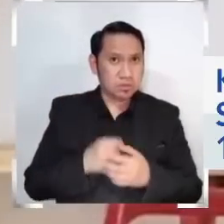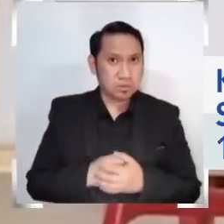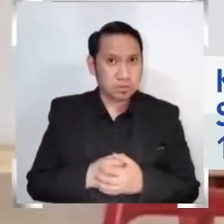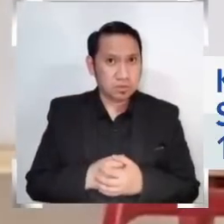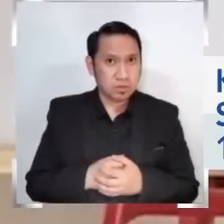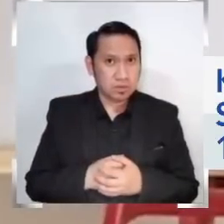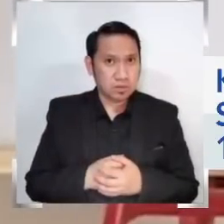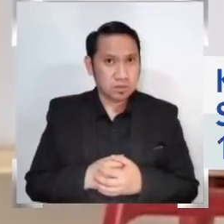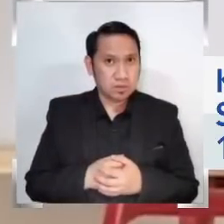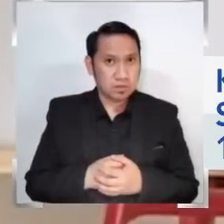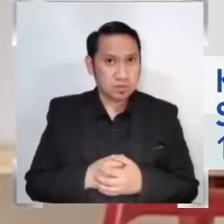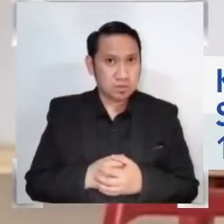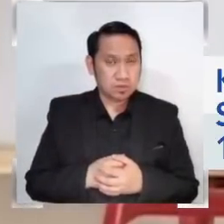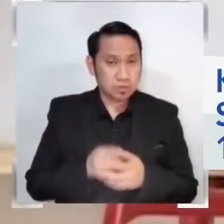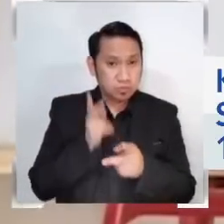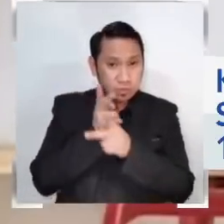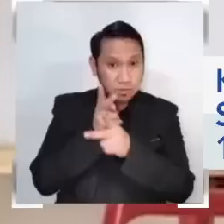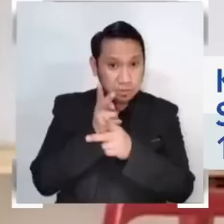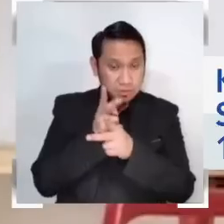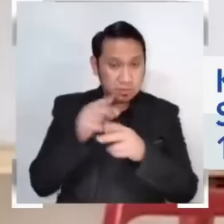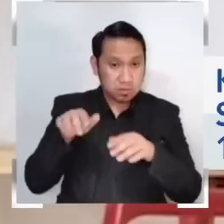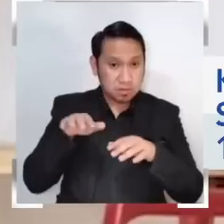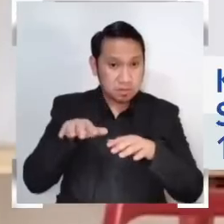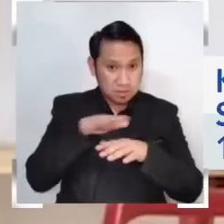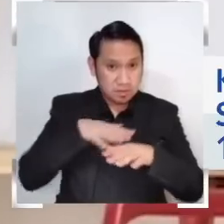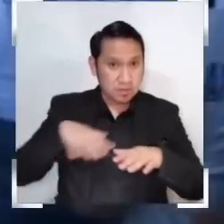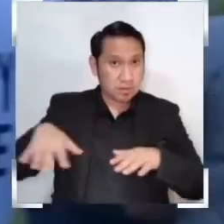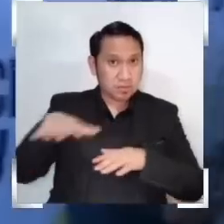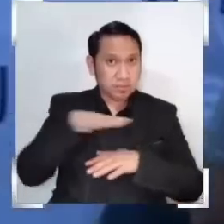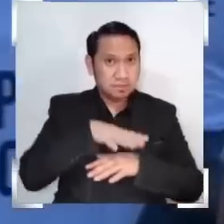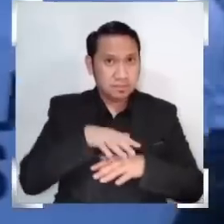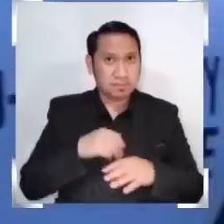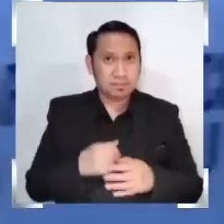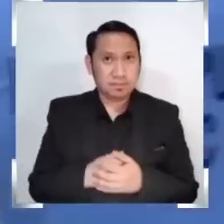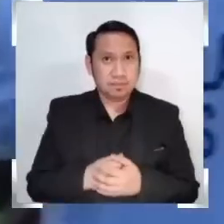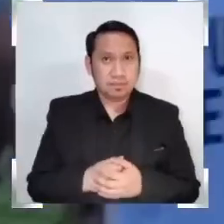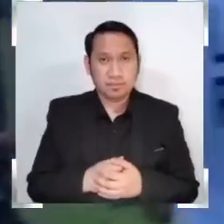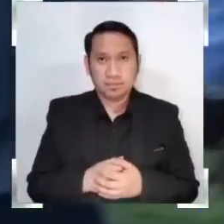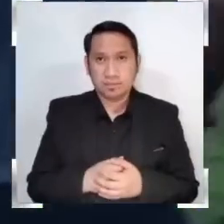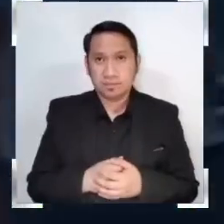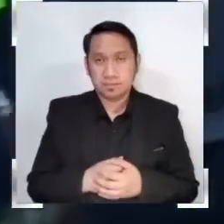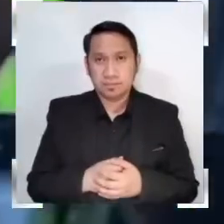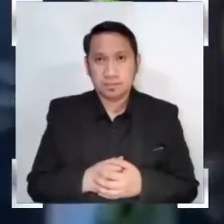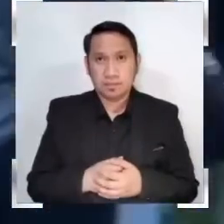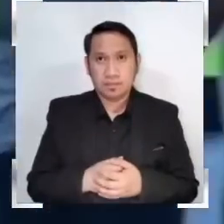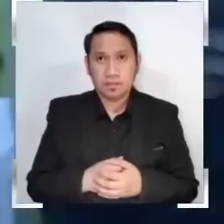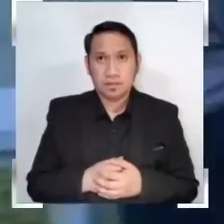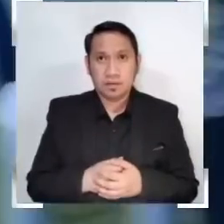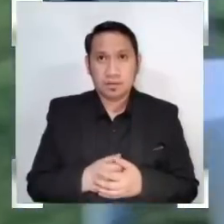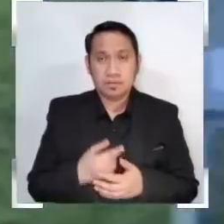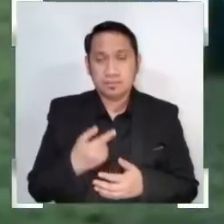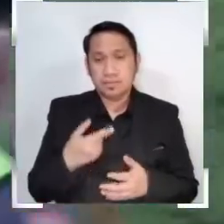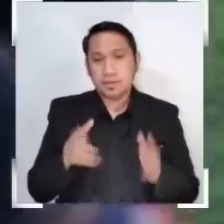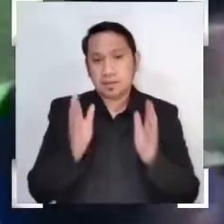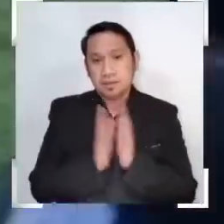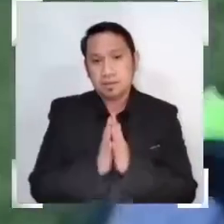area because of the heavy rains and it is so muddy. Humingi ng paumanhin sa nangyari ang Korean